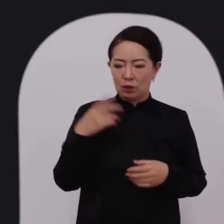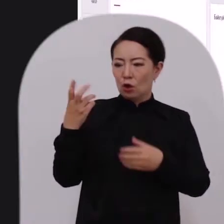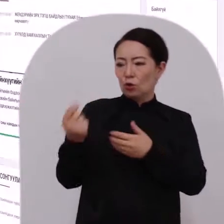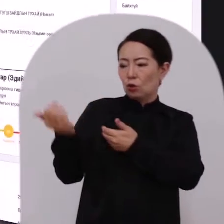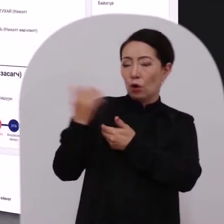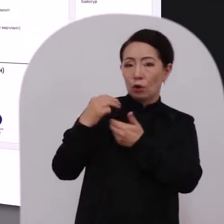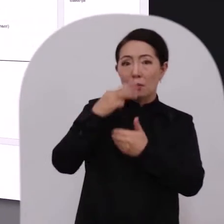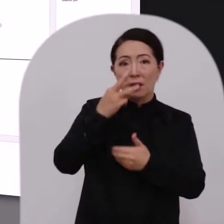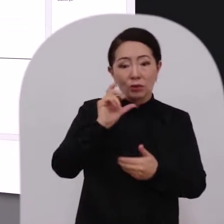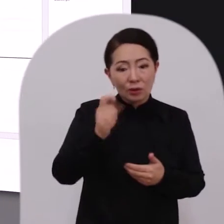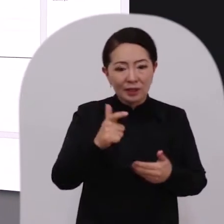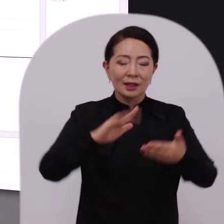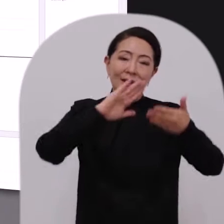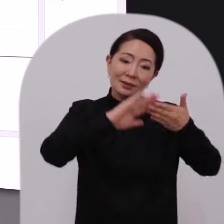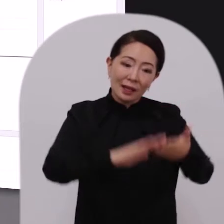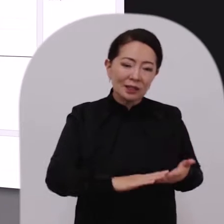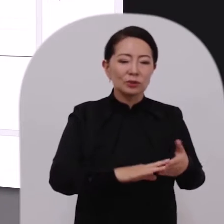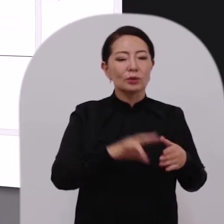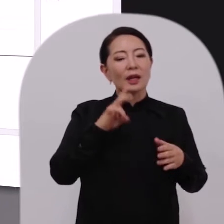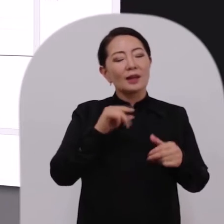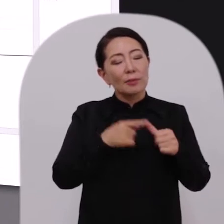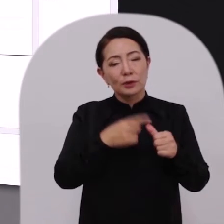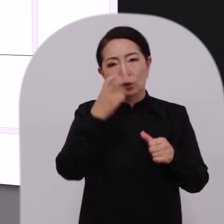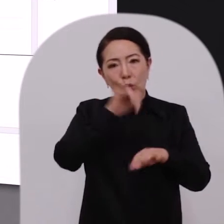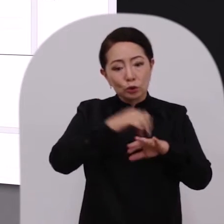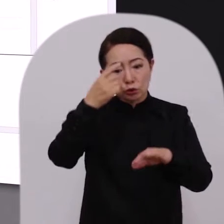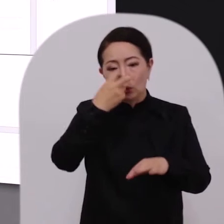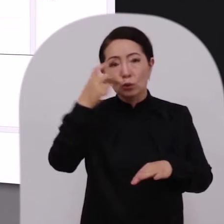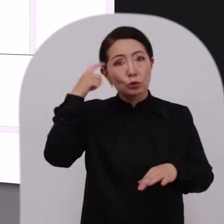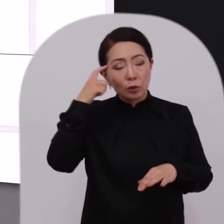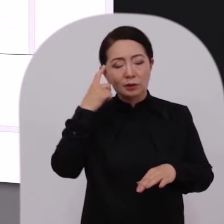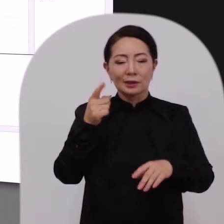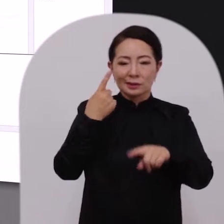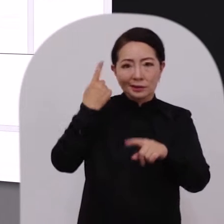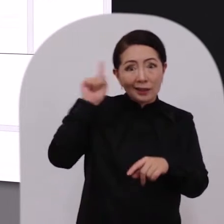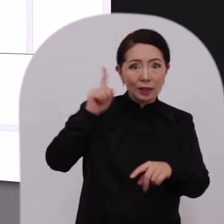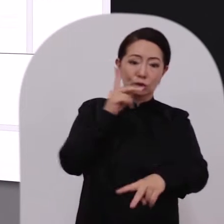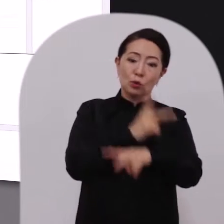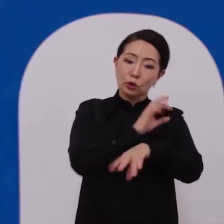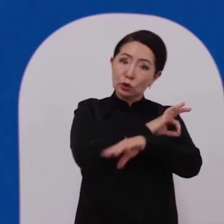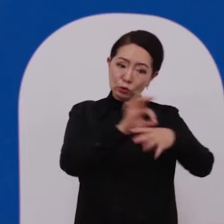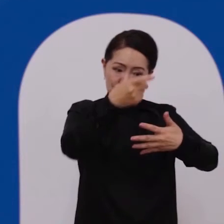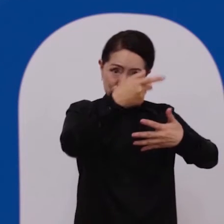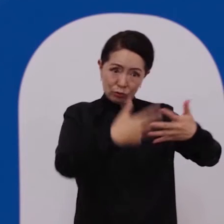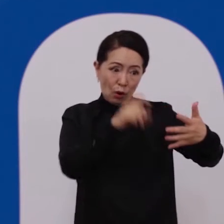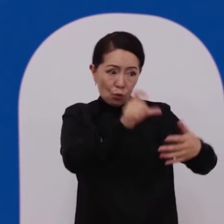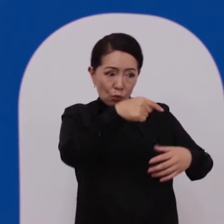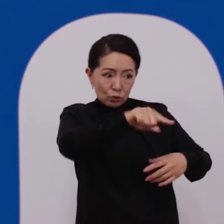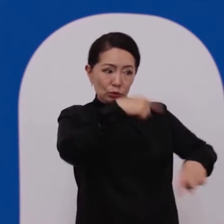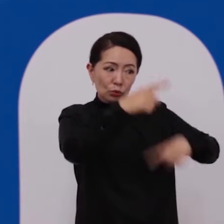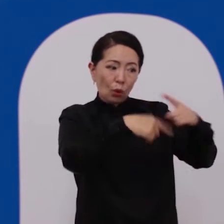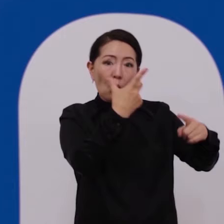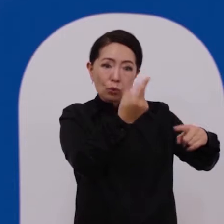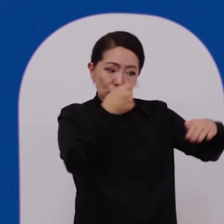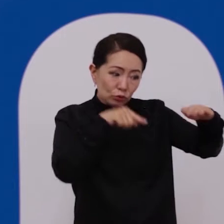бид нар бол тэнд хөрөнгө оруулалтын мэдүүлэг, намтар танилцуулга, хууль зүйн үзэл баримтлал, за санаачилж ажилласан хуулийн төслүүд гэх мэт тухайн